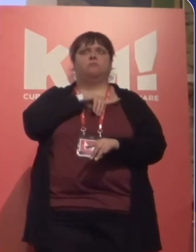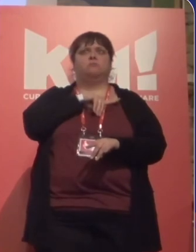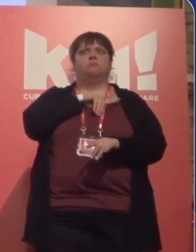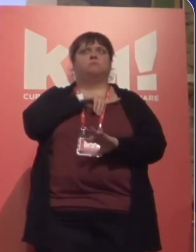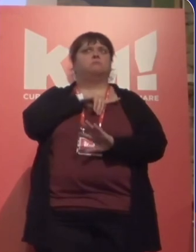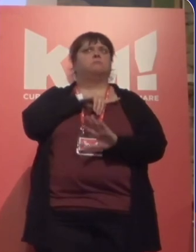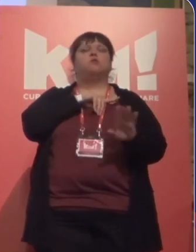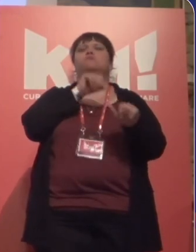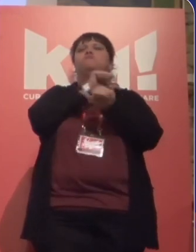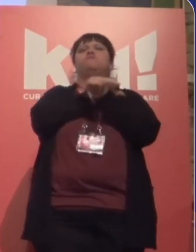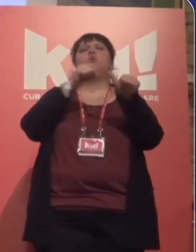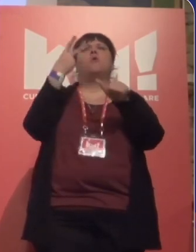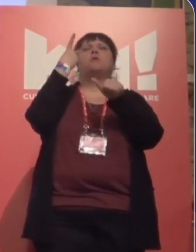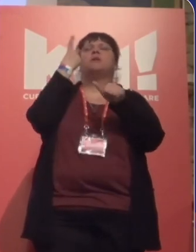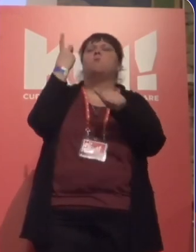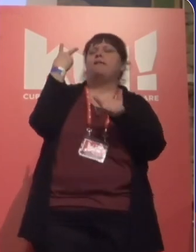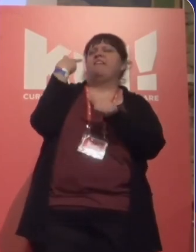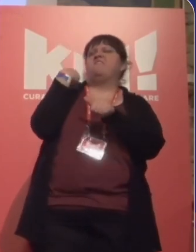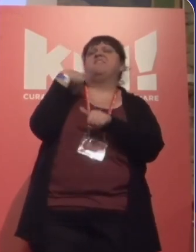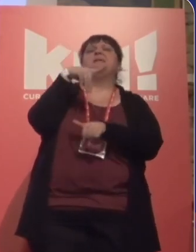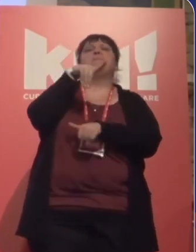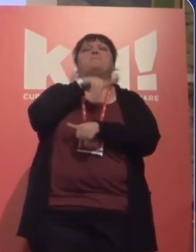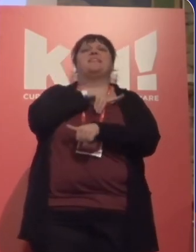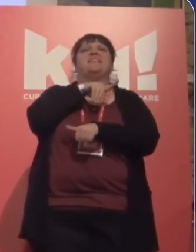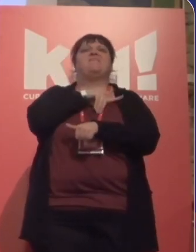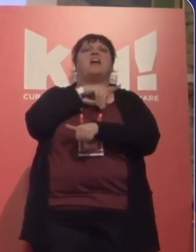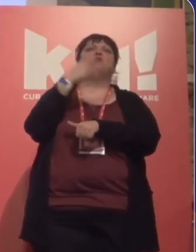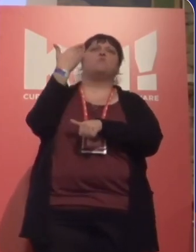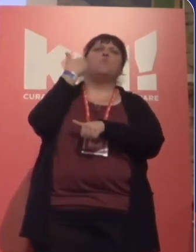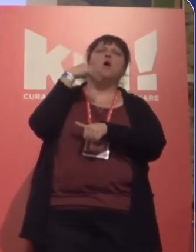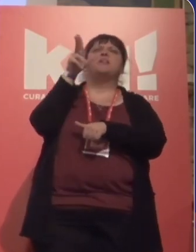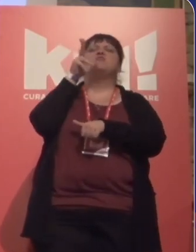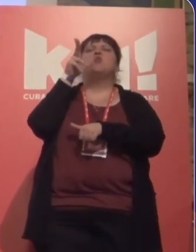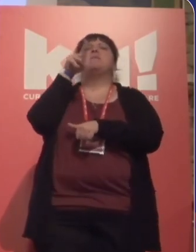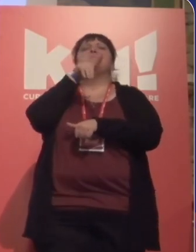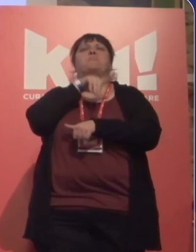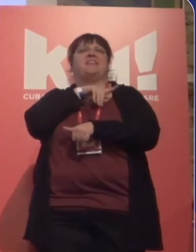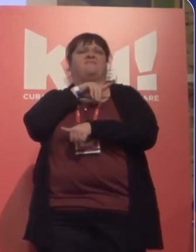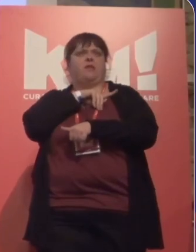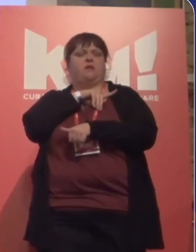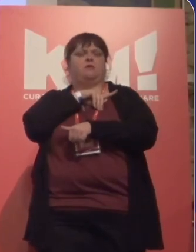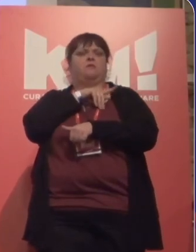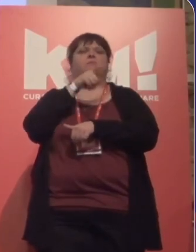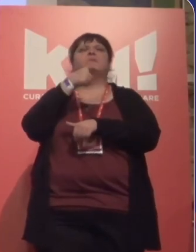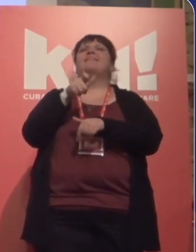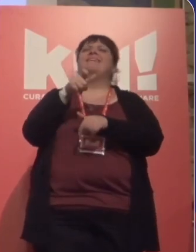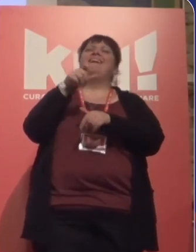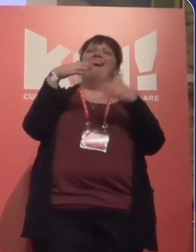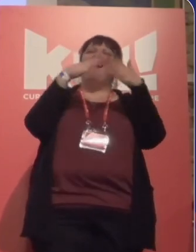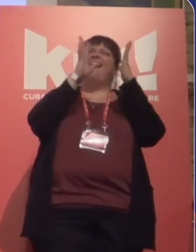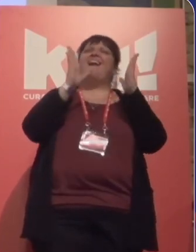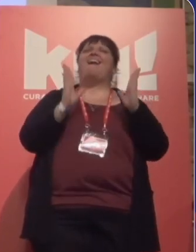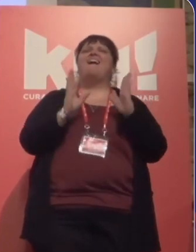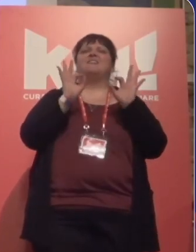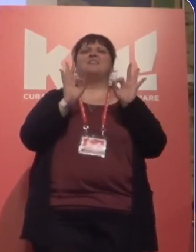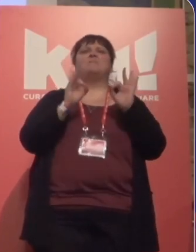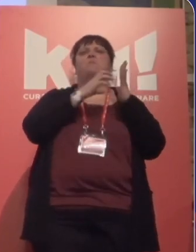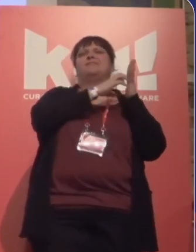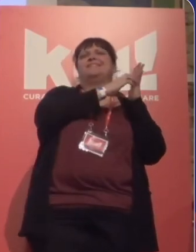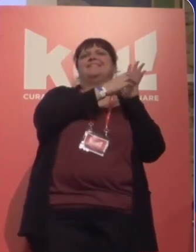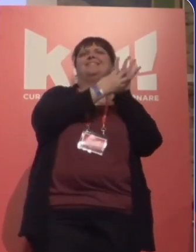uomini la casa è il privato è proprio la dimensione